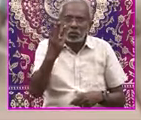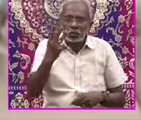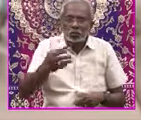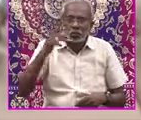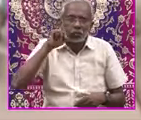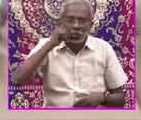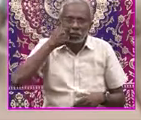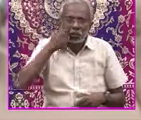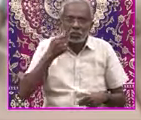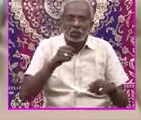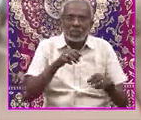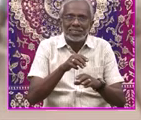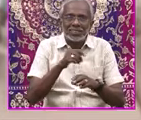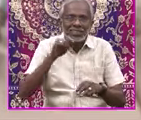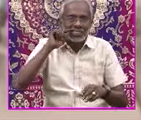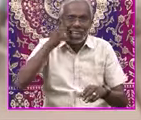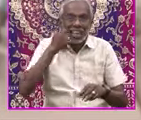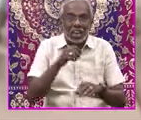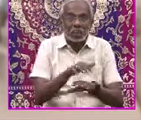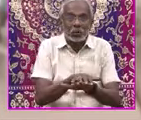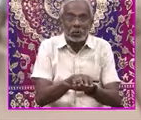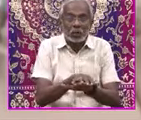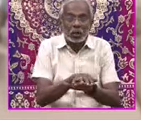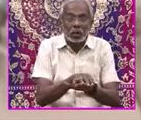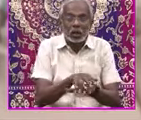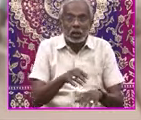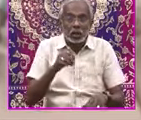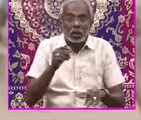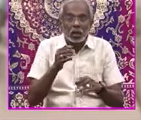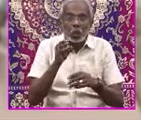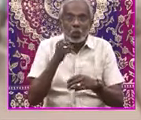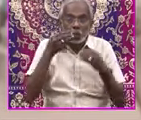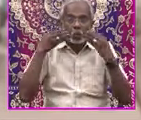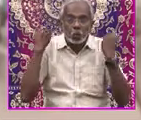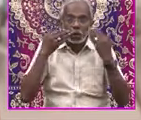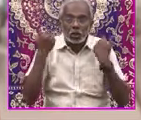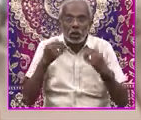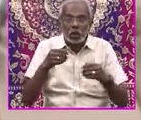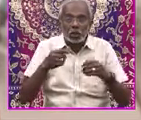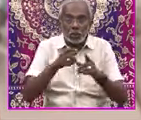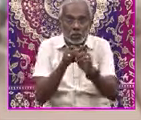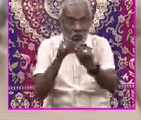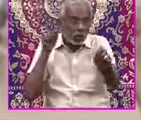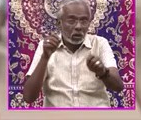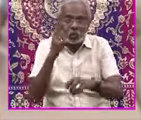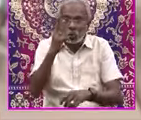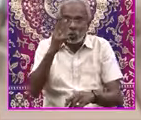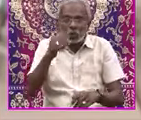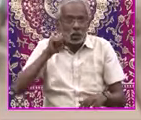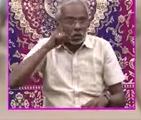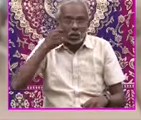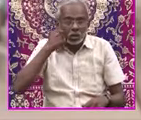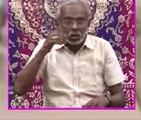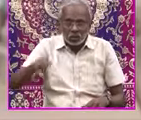சேரர், சோழர், பாண்டியர், இவர்கள் மிகப்பெரிய மன்னர்கள். அவர்களுக்கு கீழே குறுநில